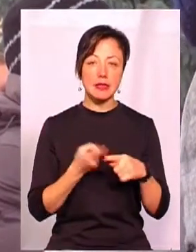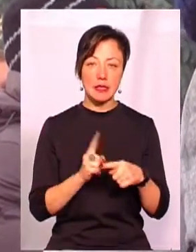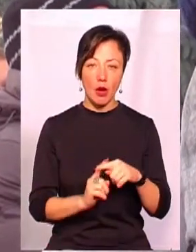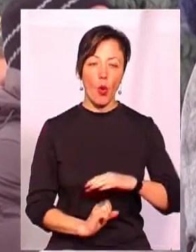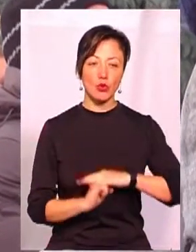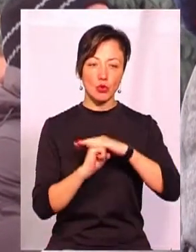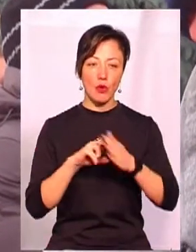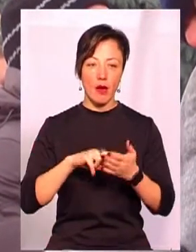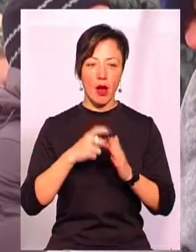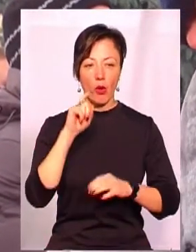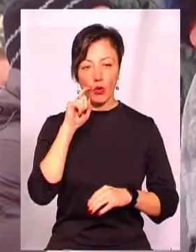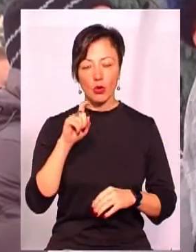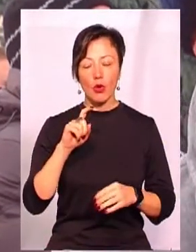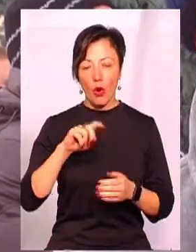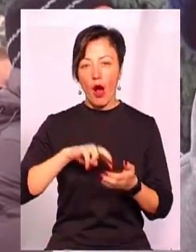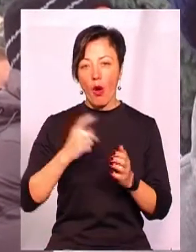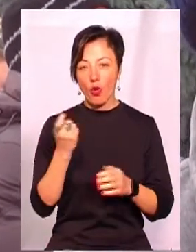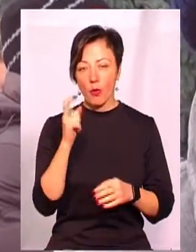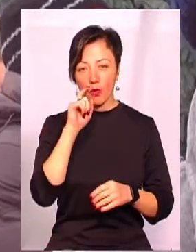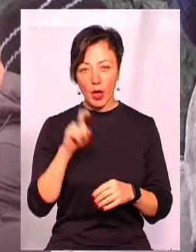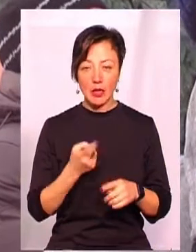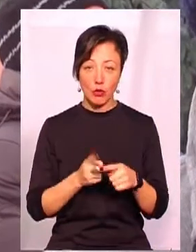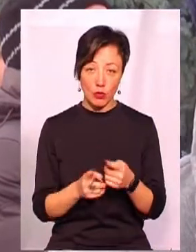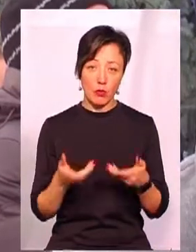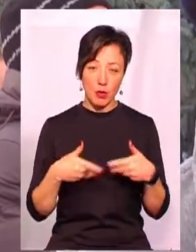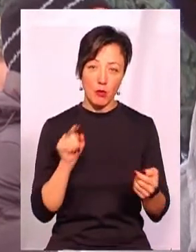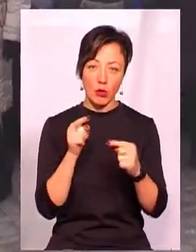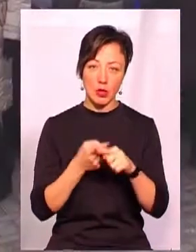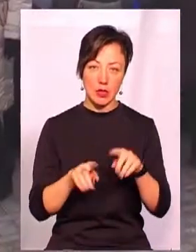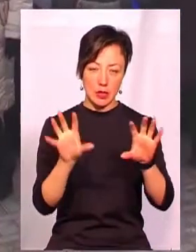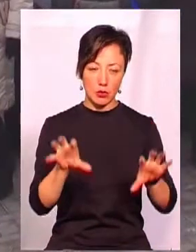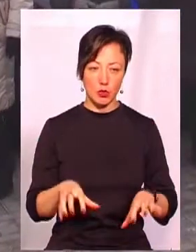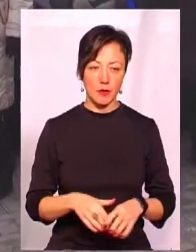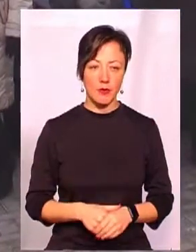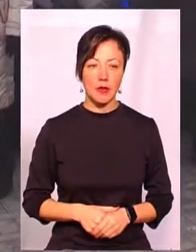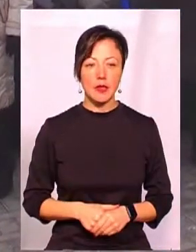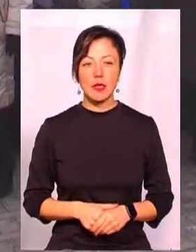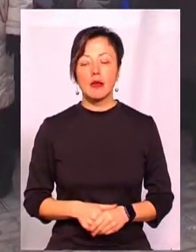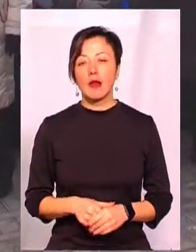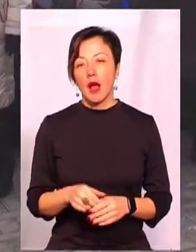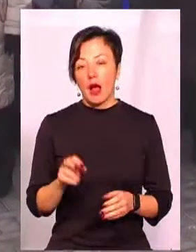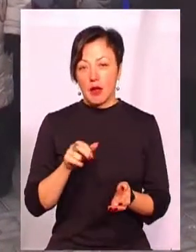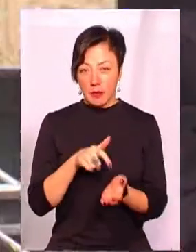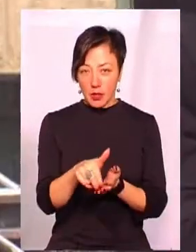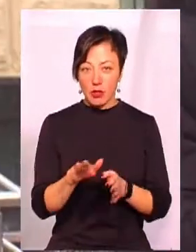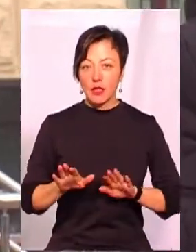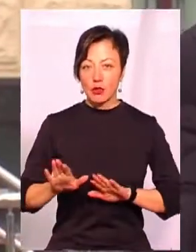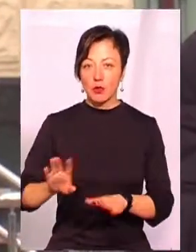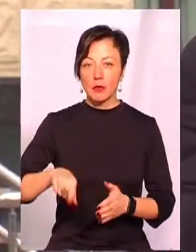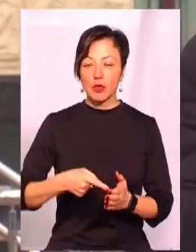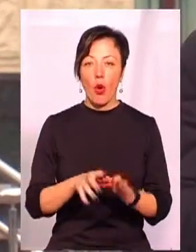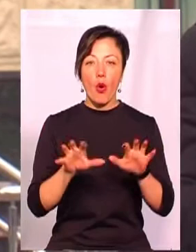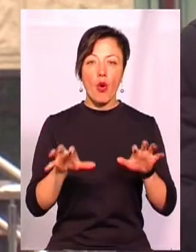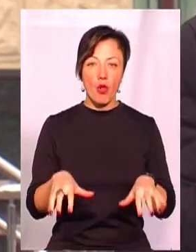основа економіки в Україні. Ось тому ми, в принципі, проти цих законів. До мітингувальників з міської ради вийшов заступник Хмельницького